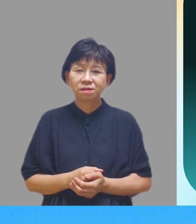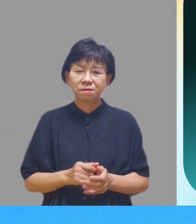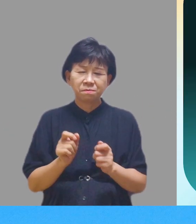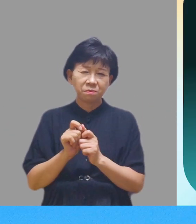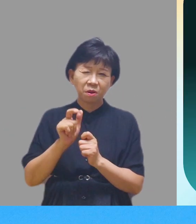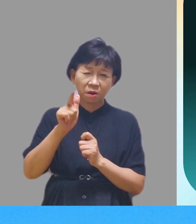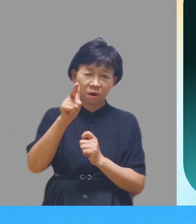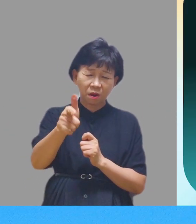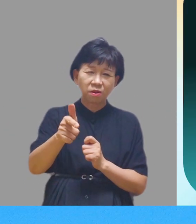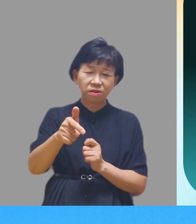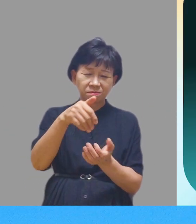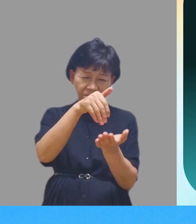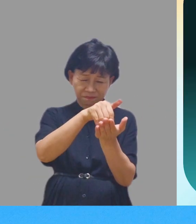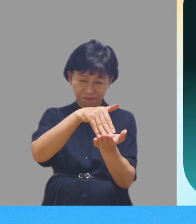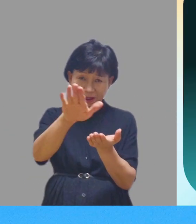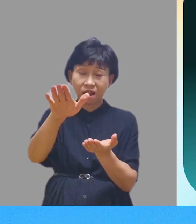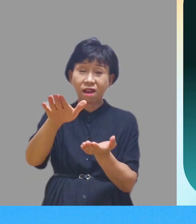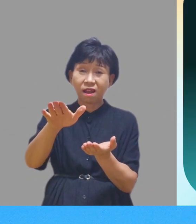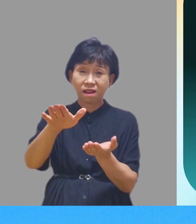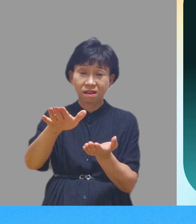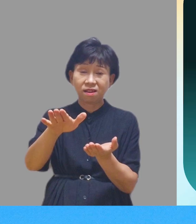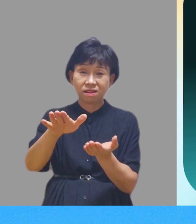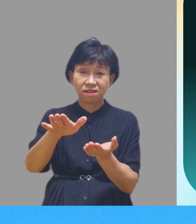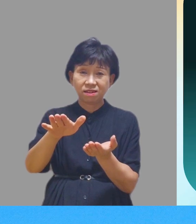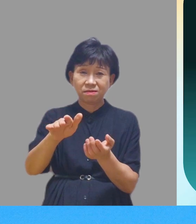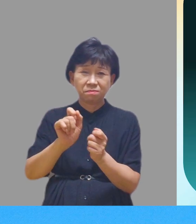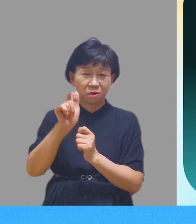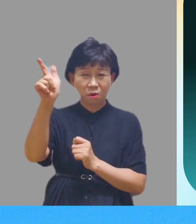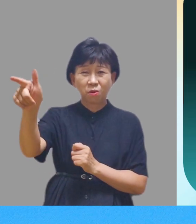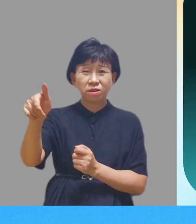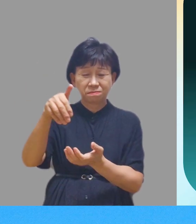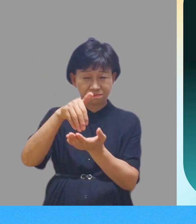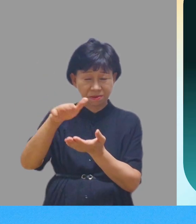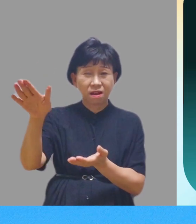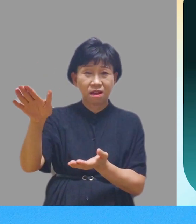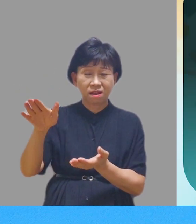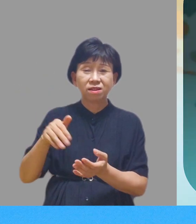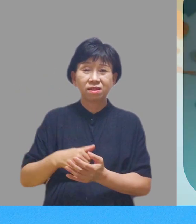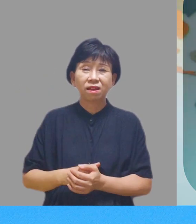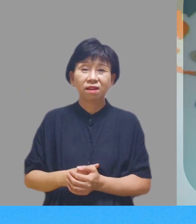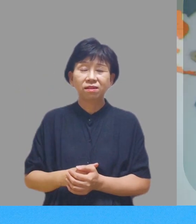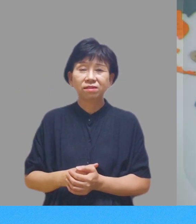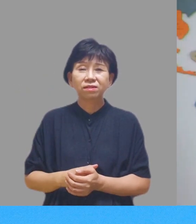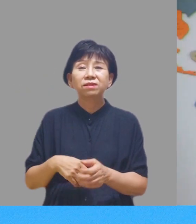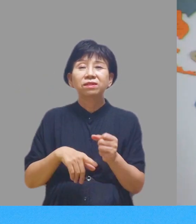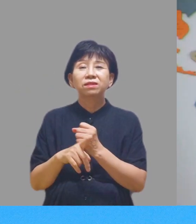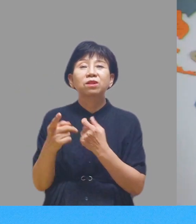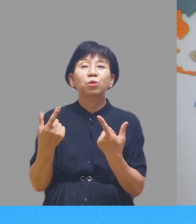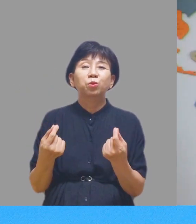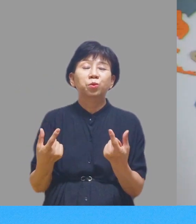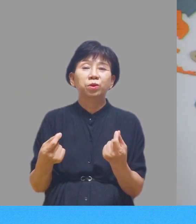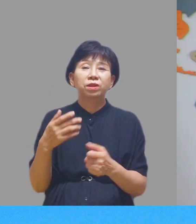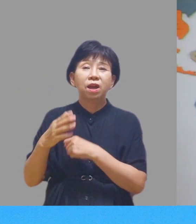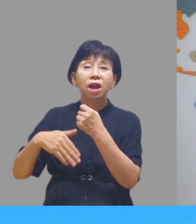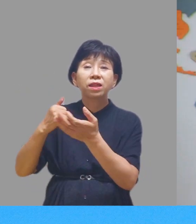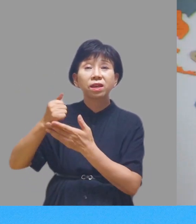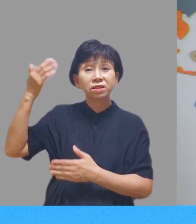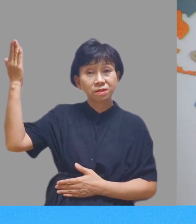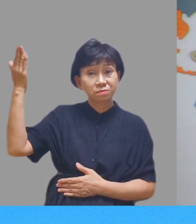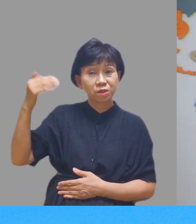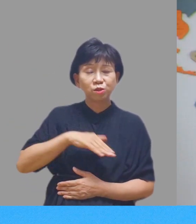멀리 떠나보냈다. 이런 의미가 사함을 받았다라는 의미입니다. 하나님이 우리의 죄의